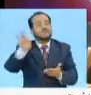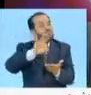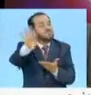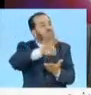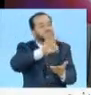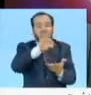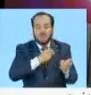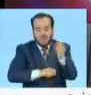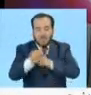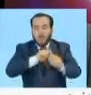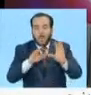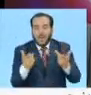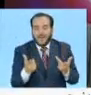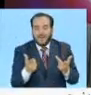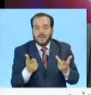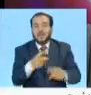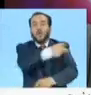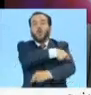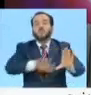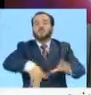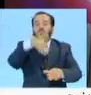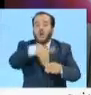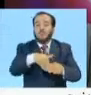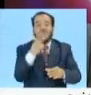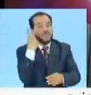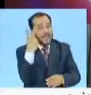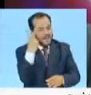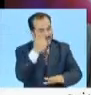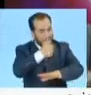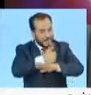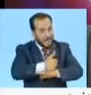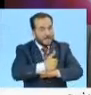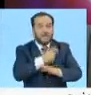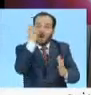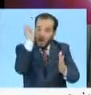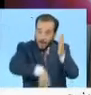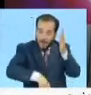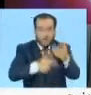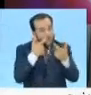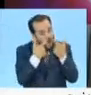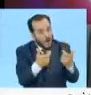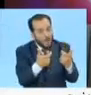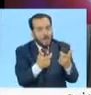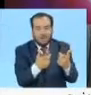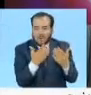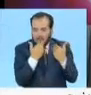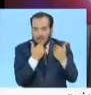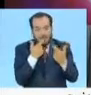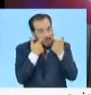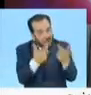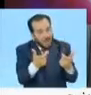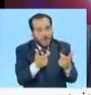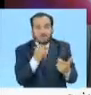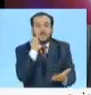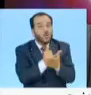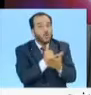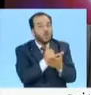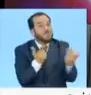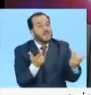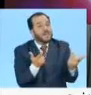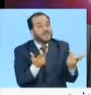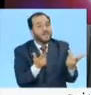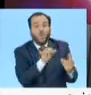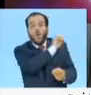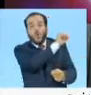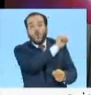هي الصلاحية؟ شكرا. البرلمان له صلاحيتان أساسيتان، التشريع والرقابة. لا زال التشريع عند